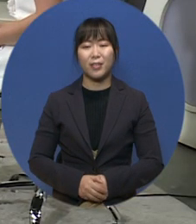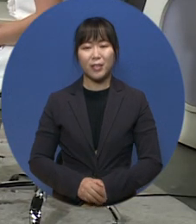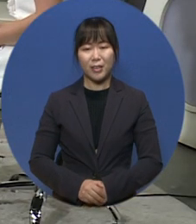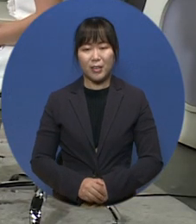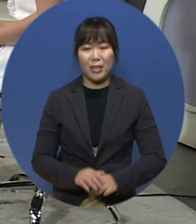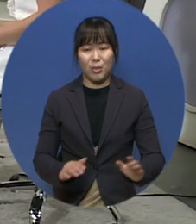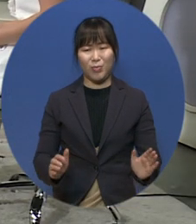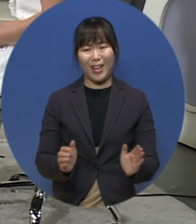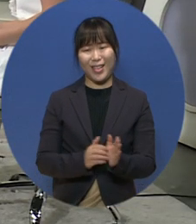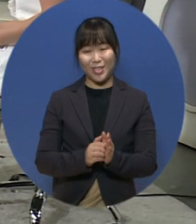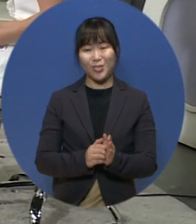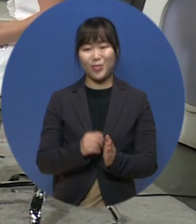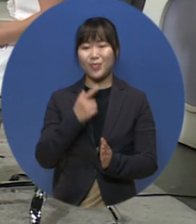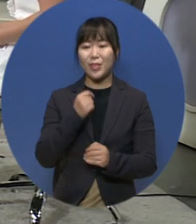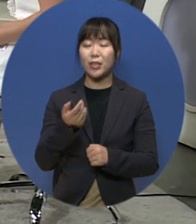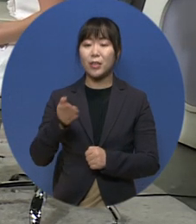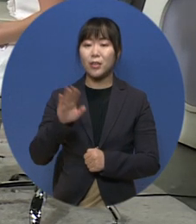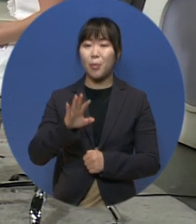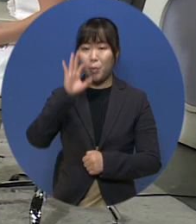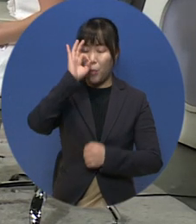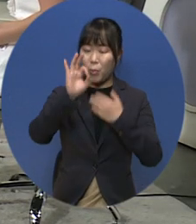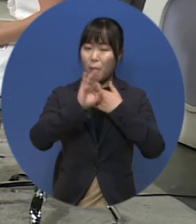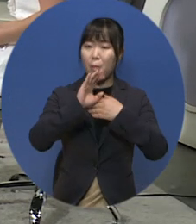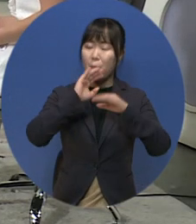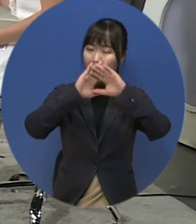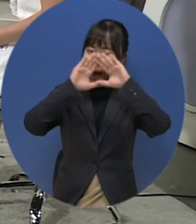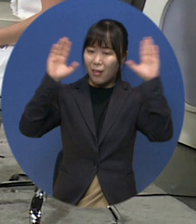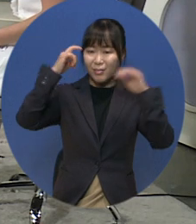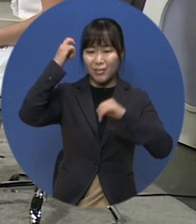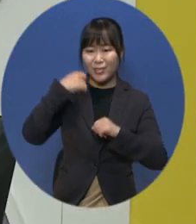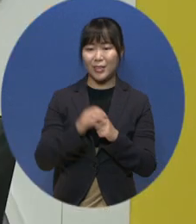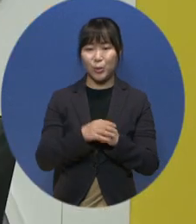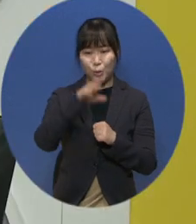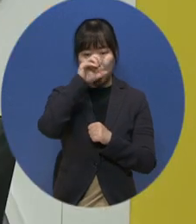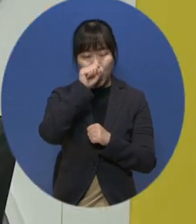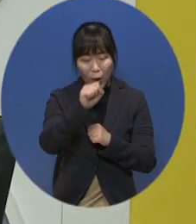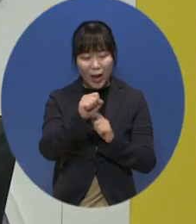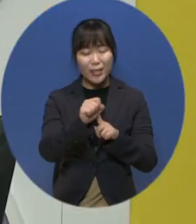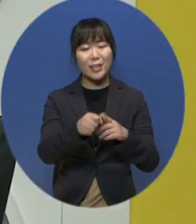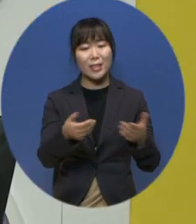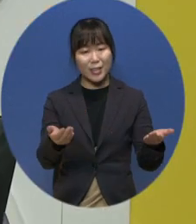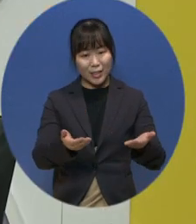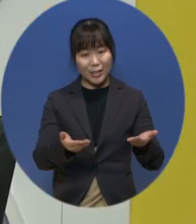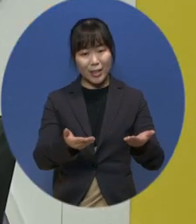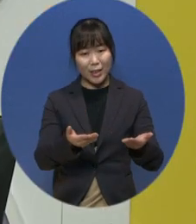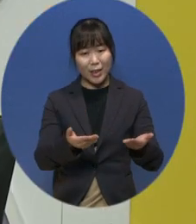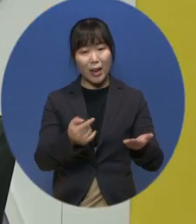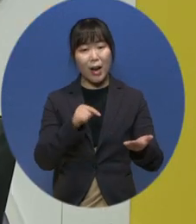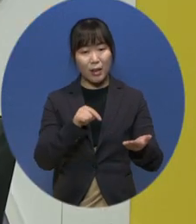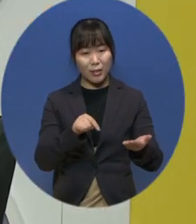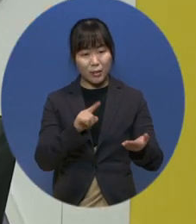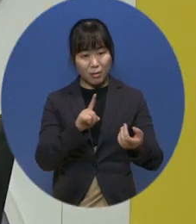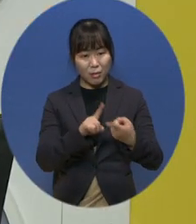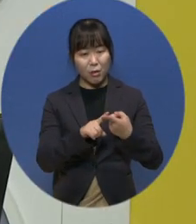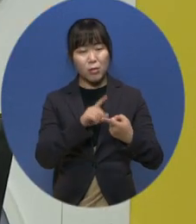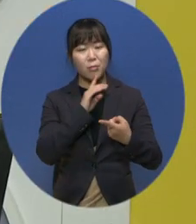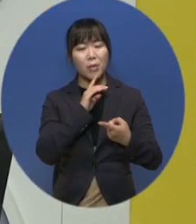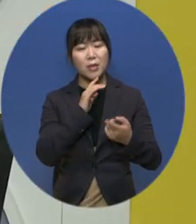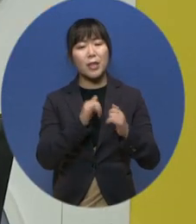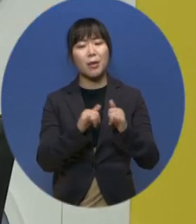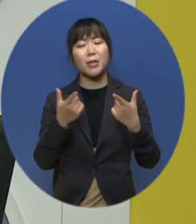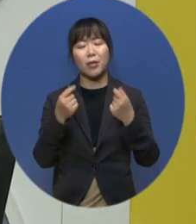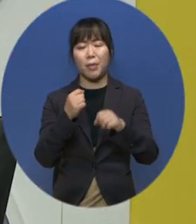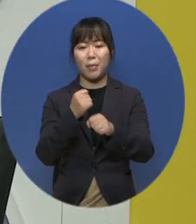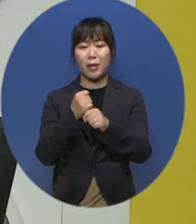지금까지도 고생하는 거죠. 근데도 너무 밝아 보이세요. 아, 그래요? 좋아하는 것을 한다는 것이 사람을 이렇게 만드는 것 같다는